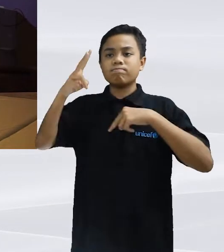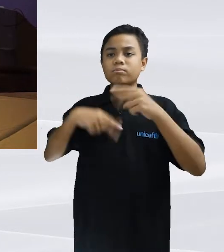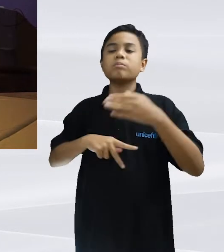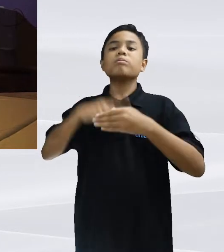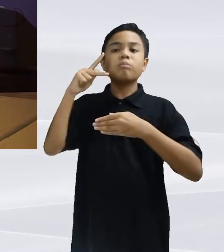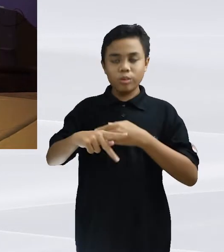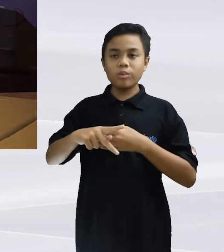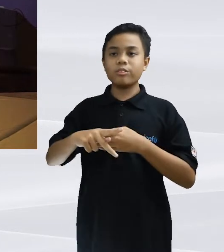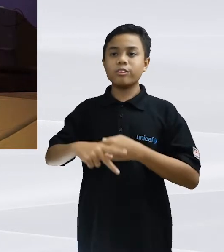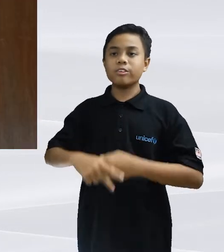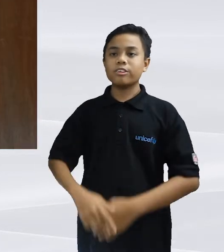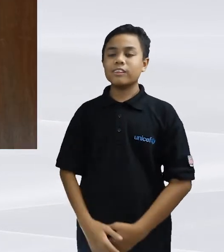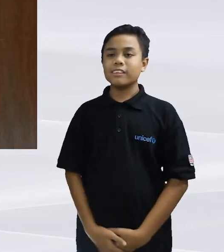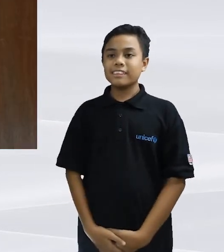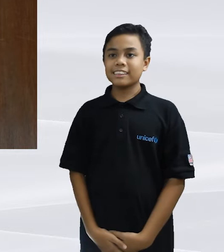membina projek.